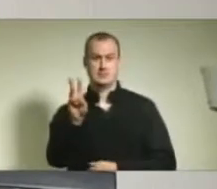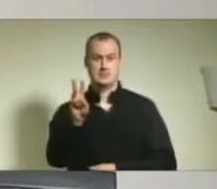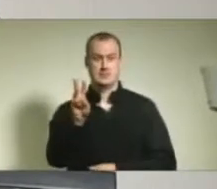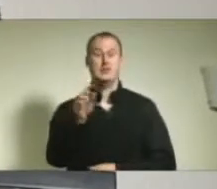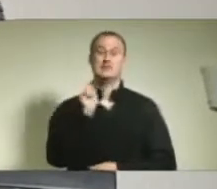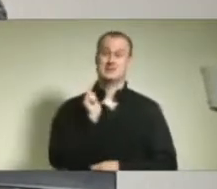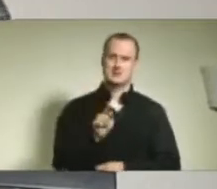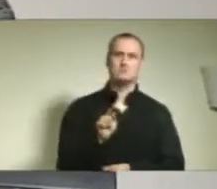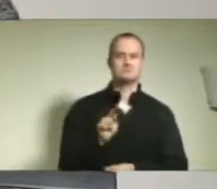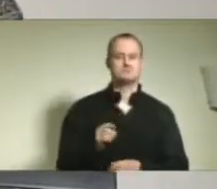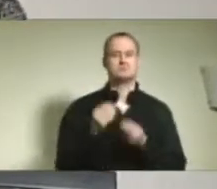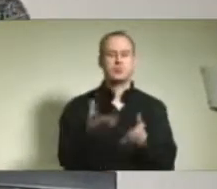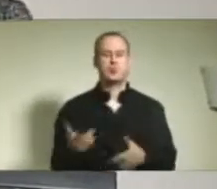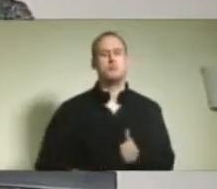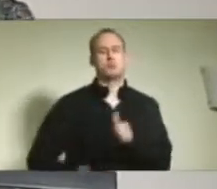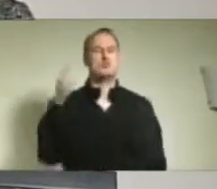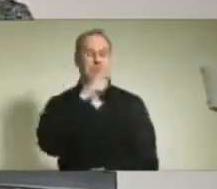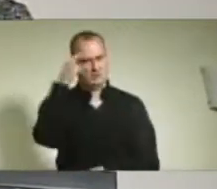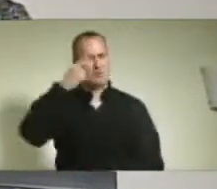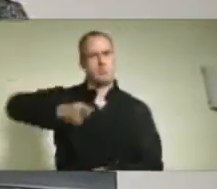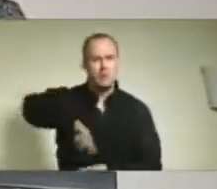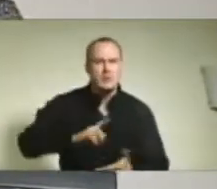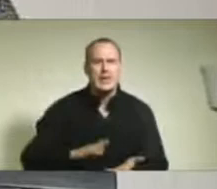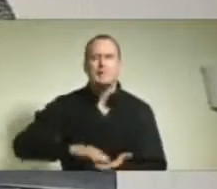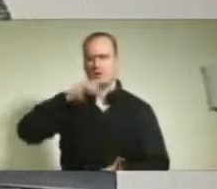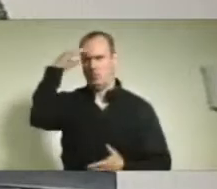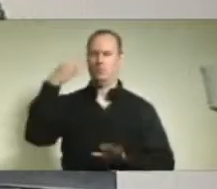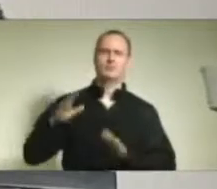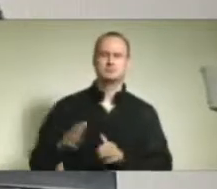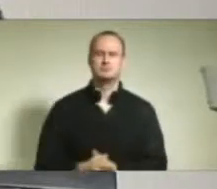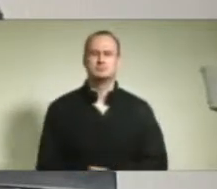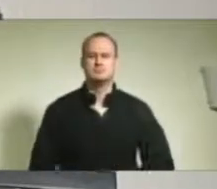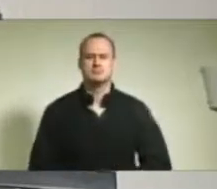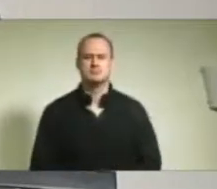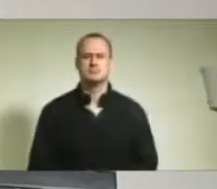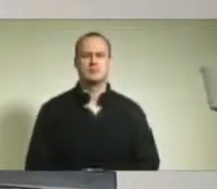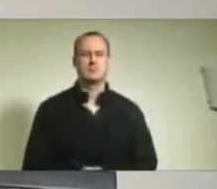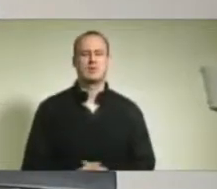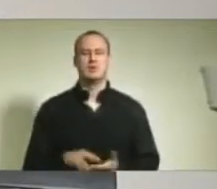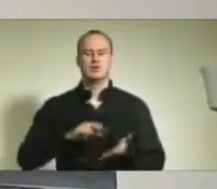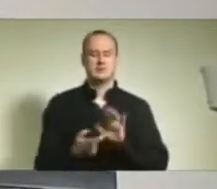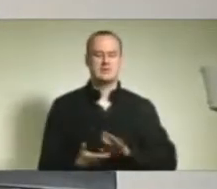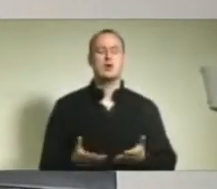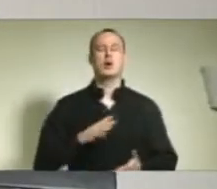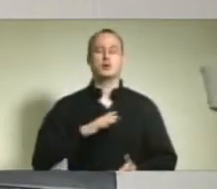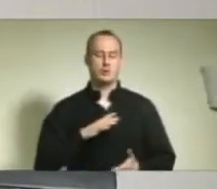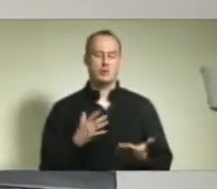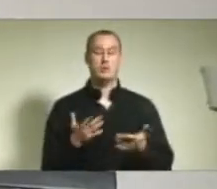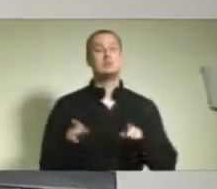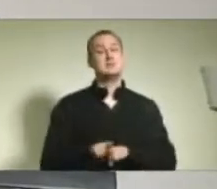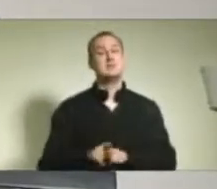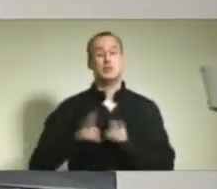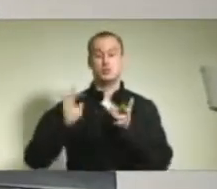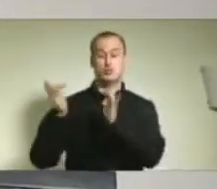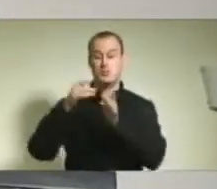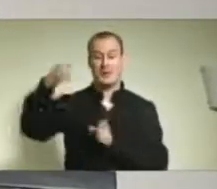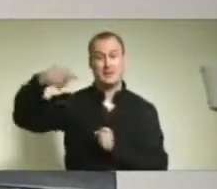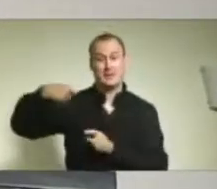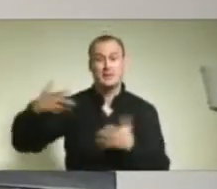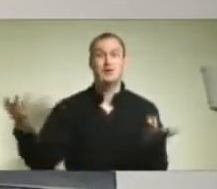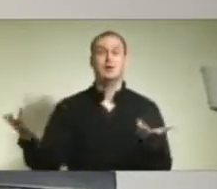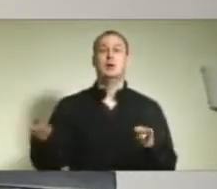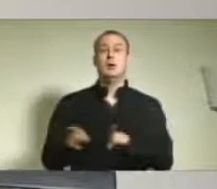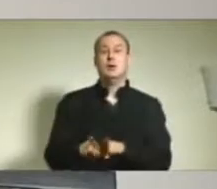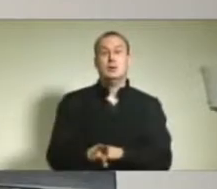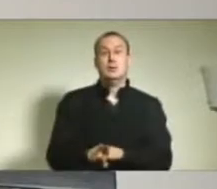créé ces difficultés. Donc, on est allé très vite, et on a eu du mal à s'intégrer au numérique et à ce site commercial